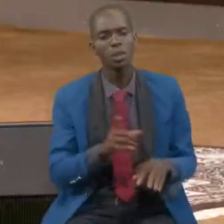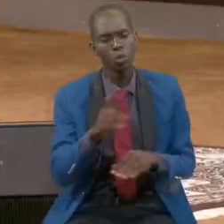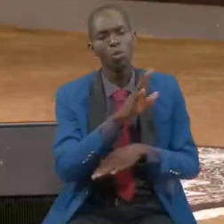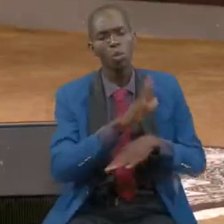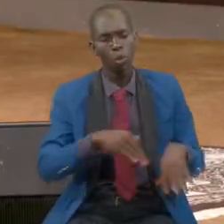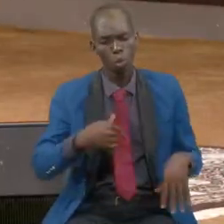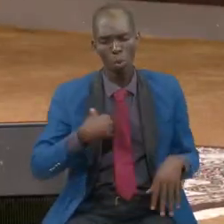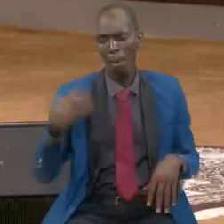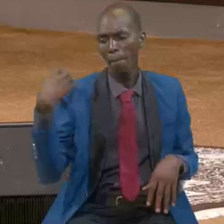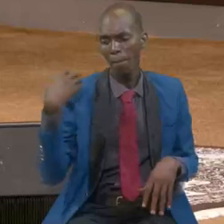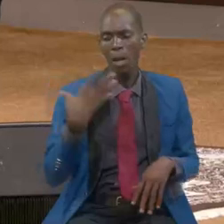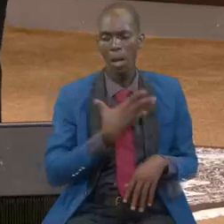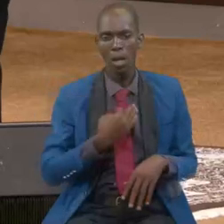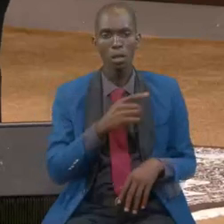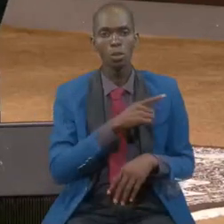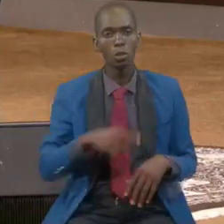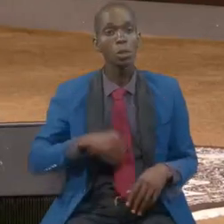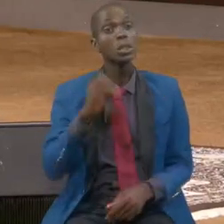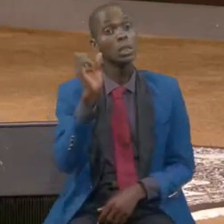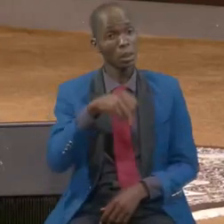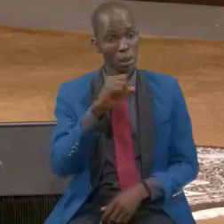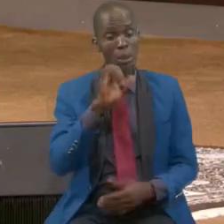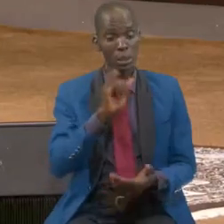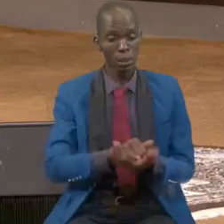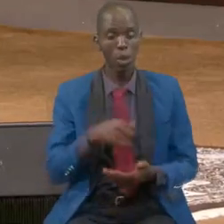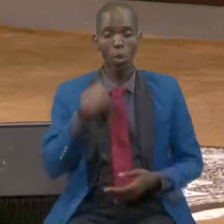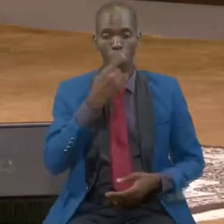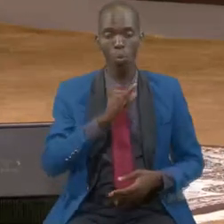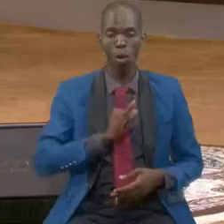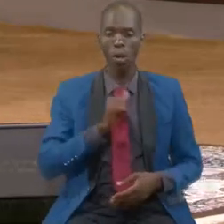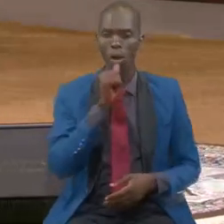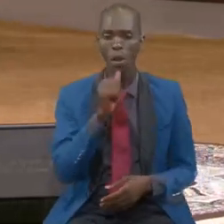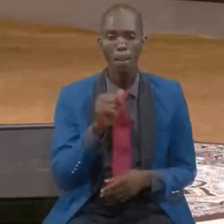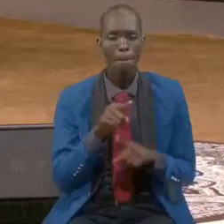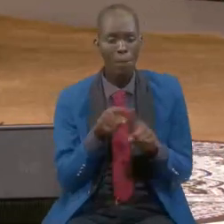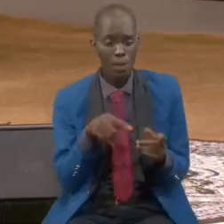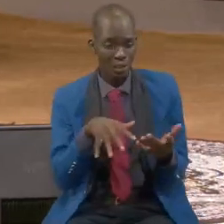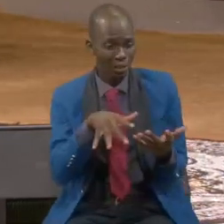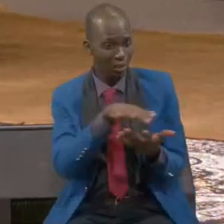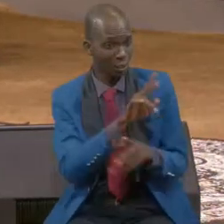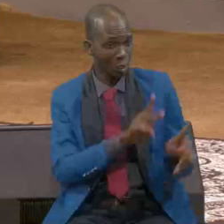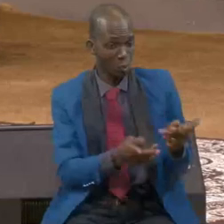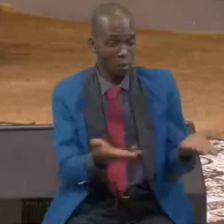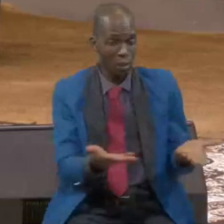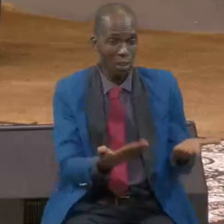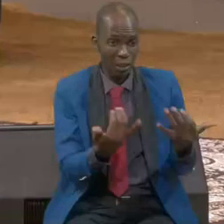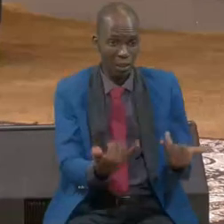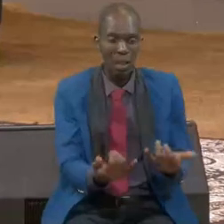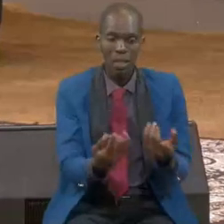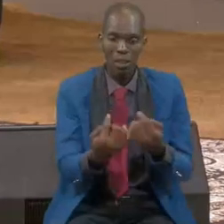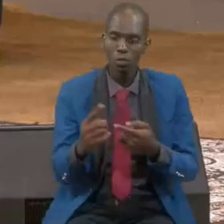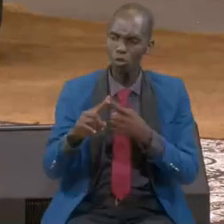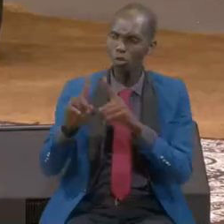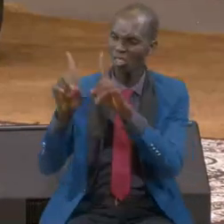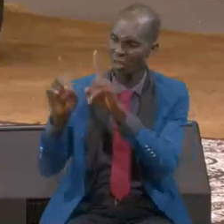Nous savons que... » Oui, vous m'appelez maître. Oui, je le suis. Oui, ces gens qui sont venus pour le